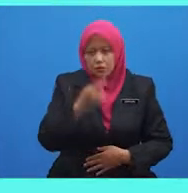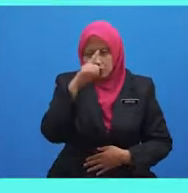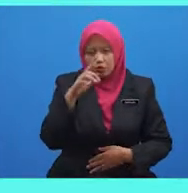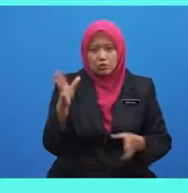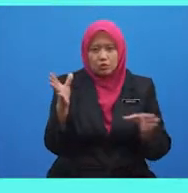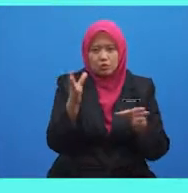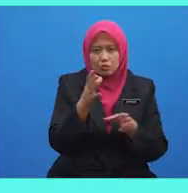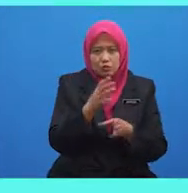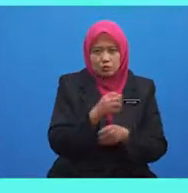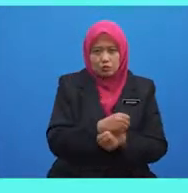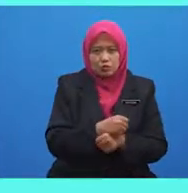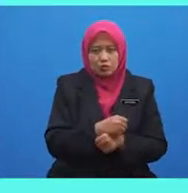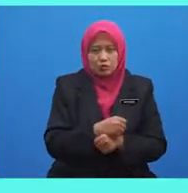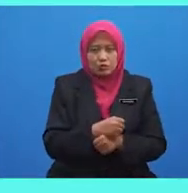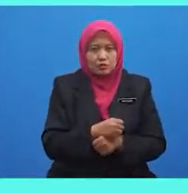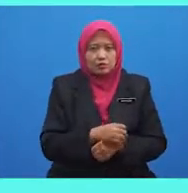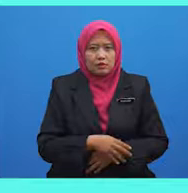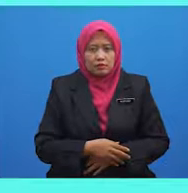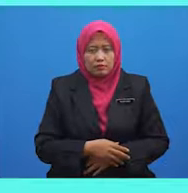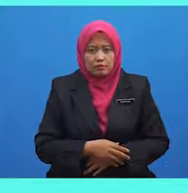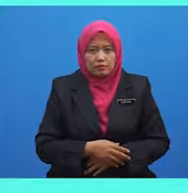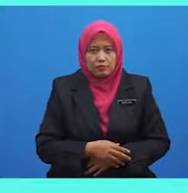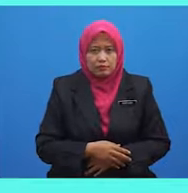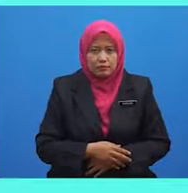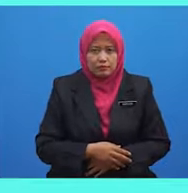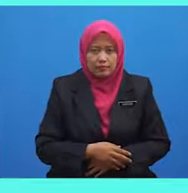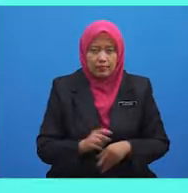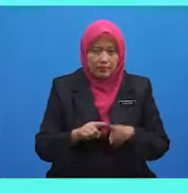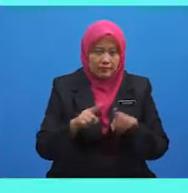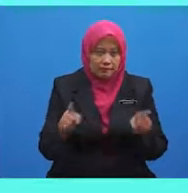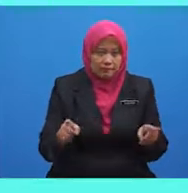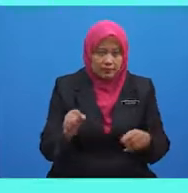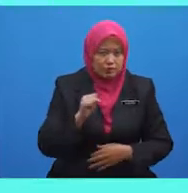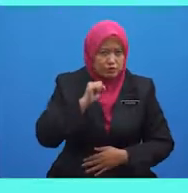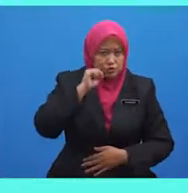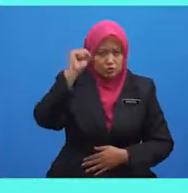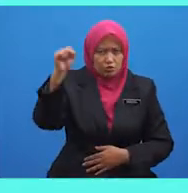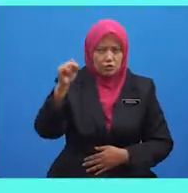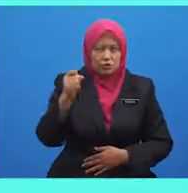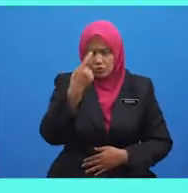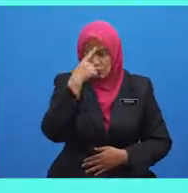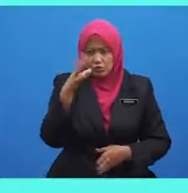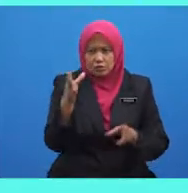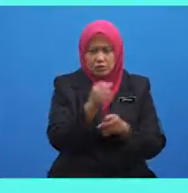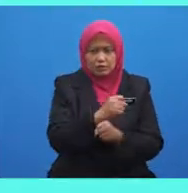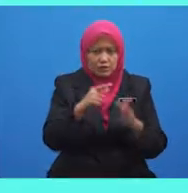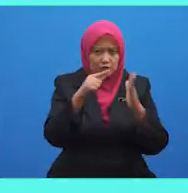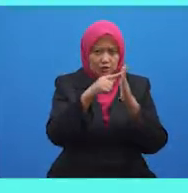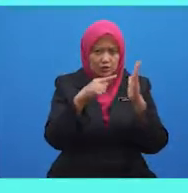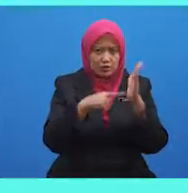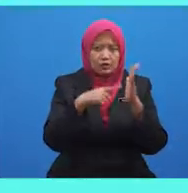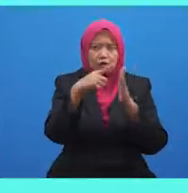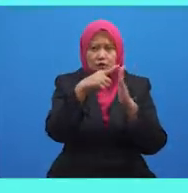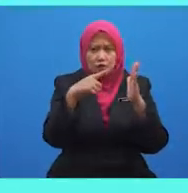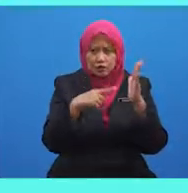Berikut merupakan faktor-faktor berakhirnya Kesultanan Melayu Melaka. Faktor dalaman boleh